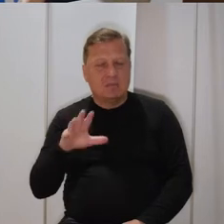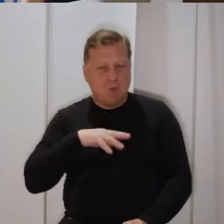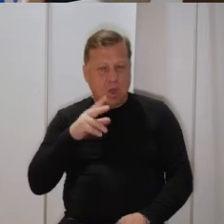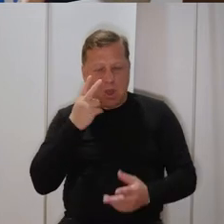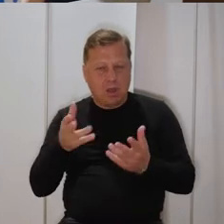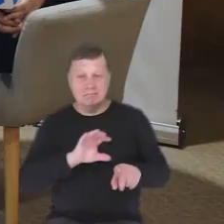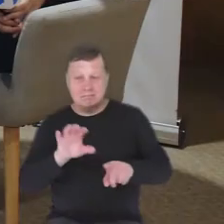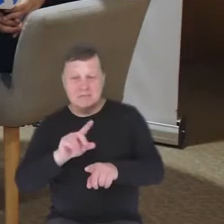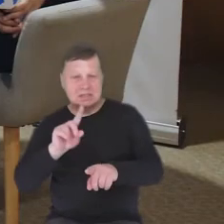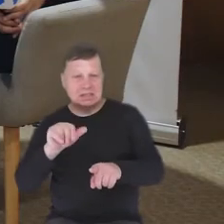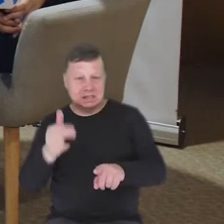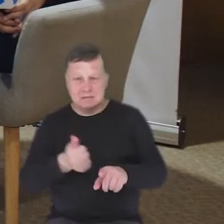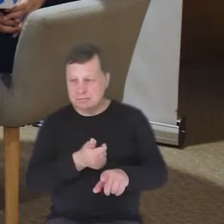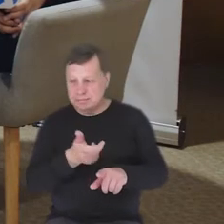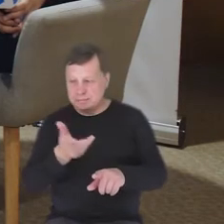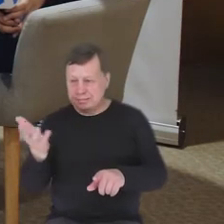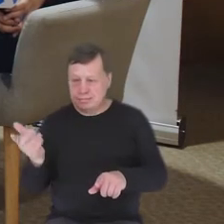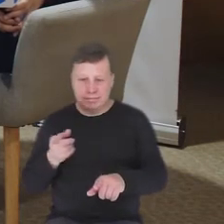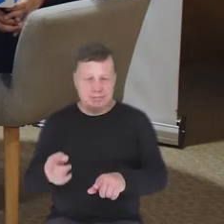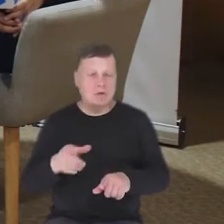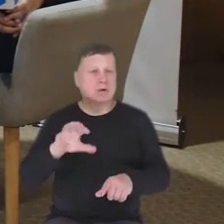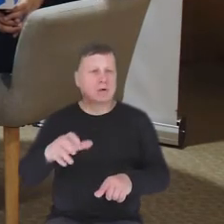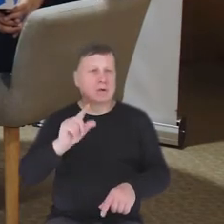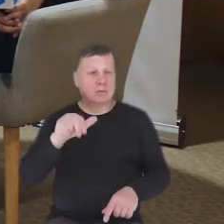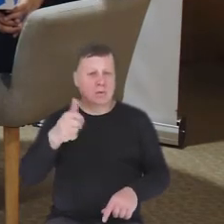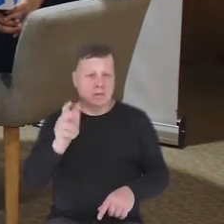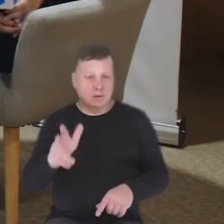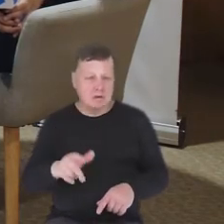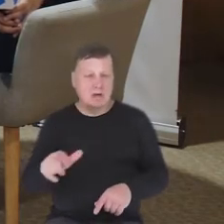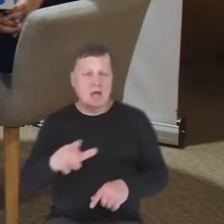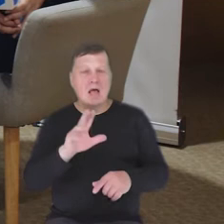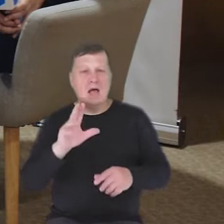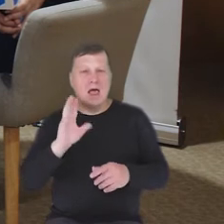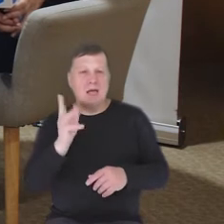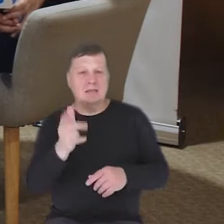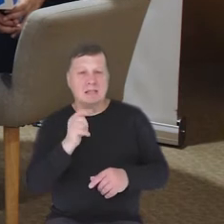kolekcję zinów, które były punkowe albo odwoływały się do punkowej estetyki, były już